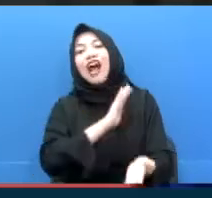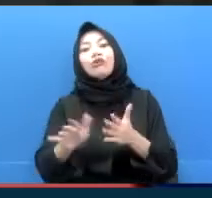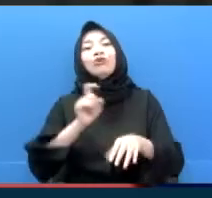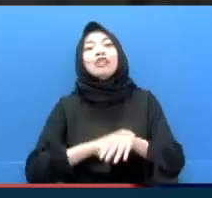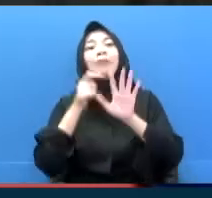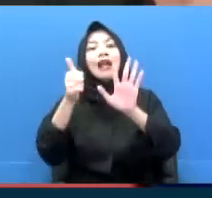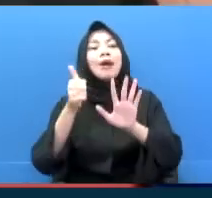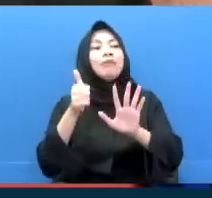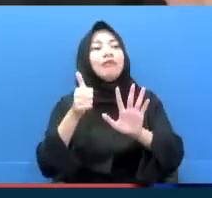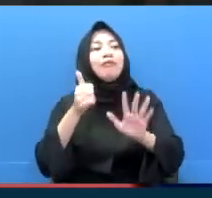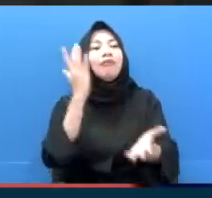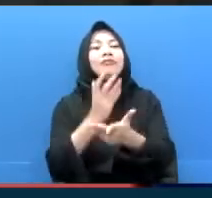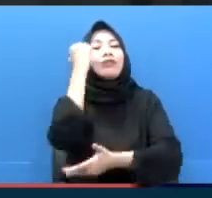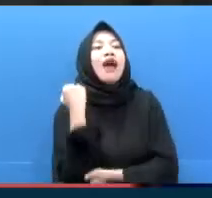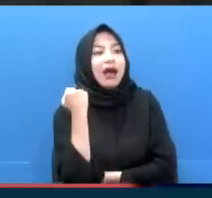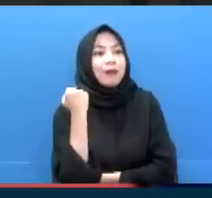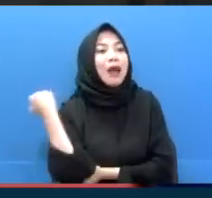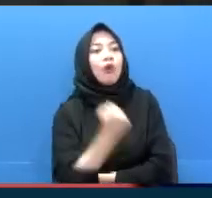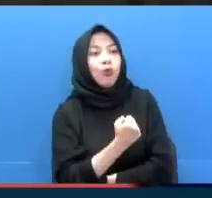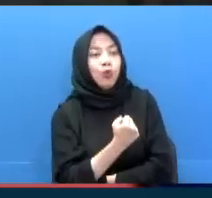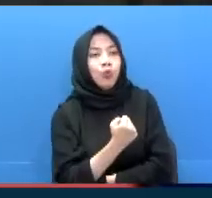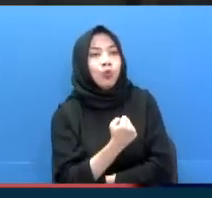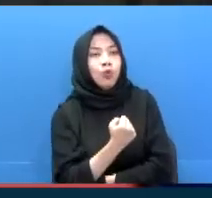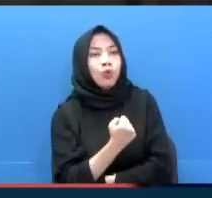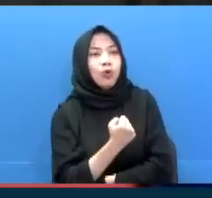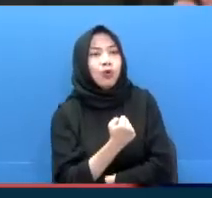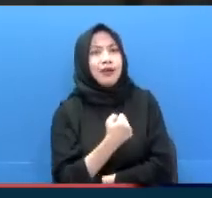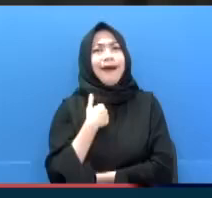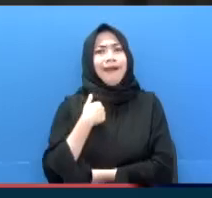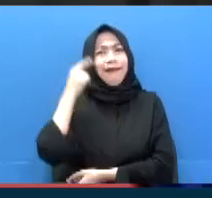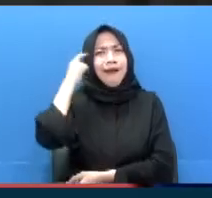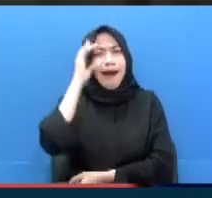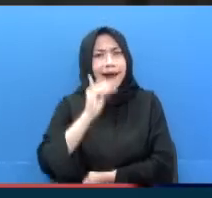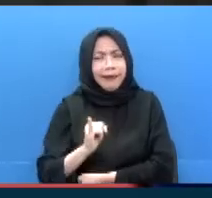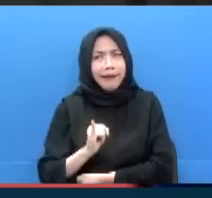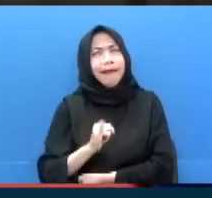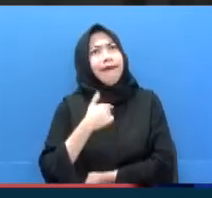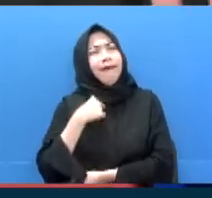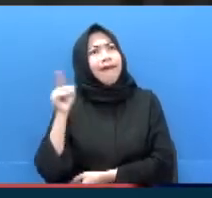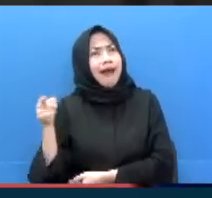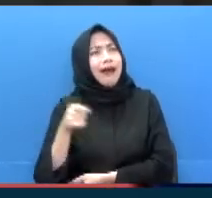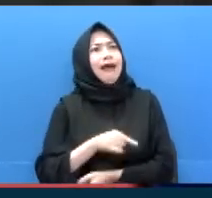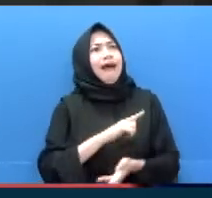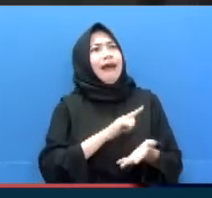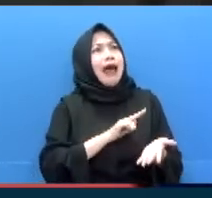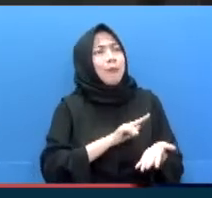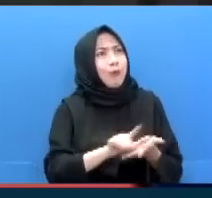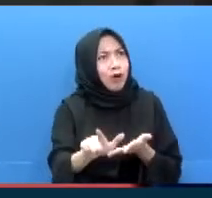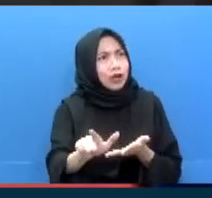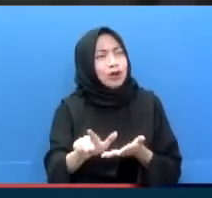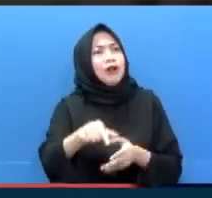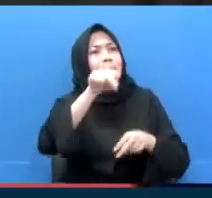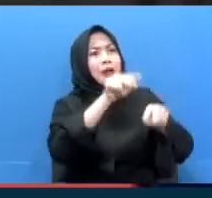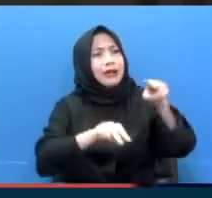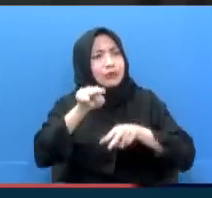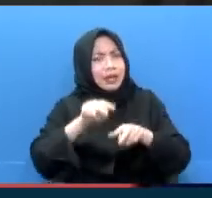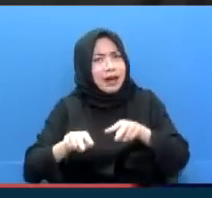melaporkan lalu dia yang menangkap lalu dia yang mengarahkan iniah kacau dari awal